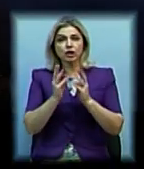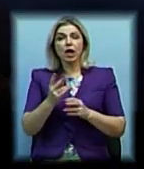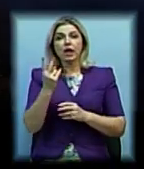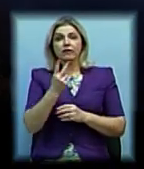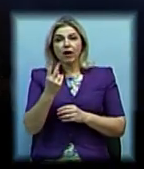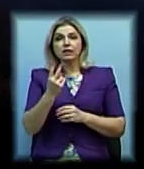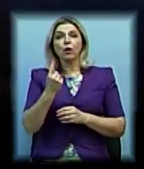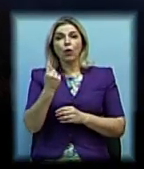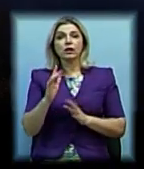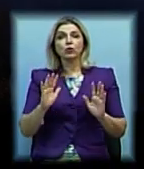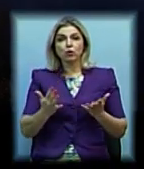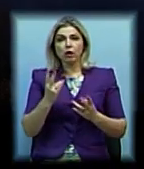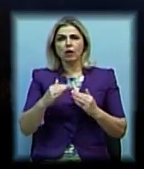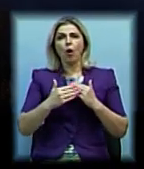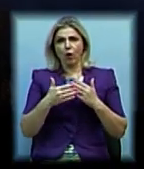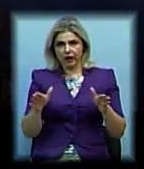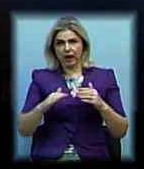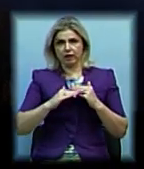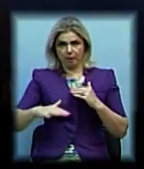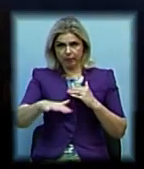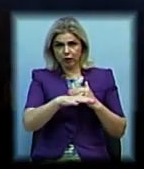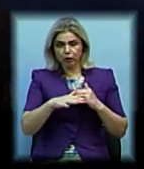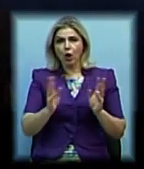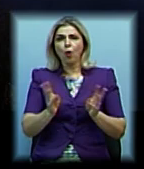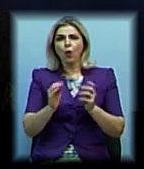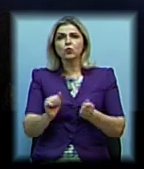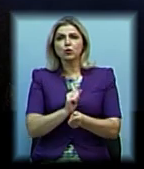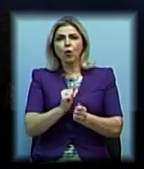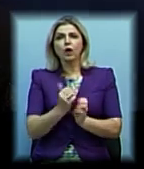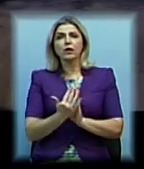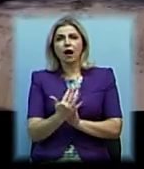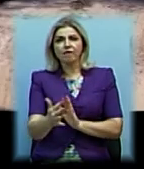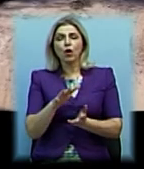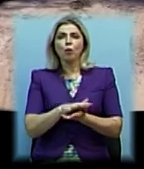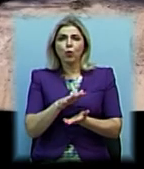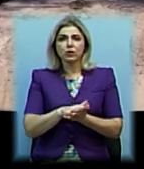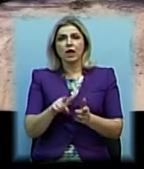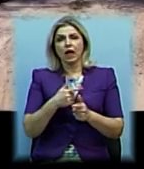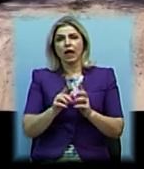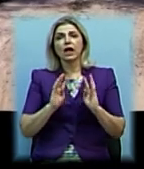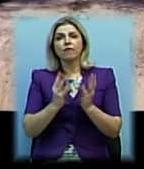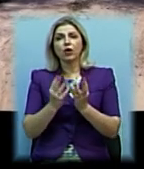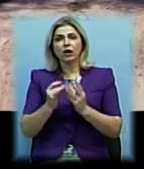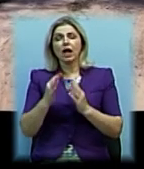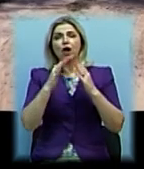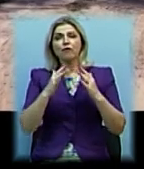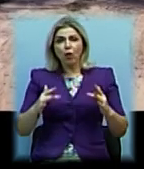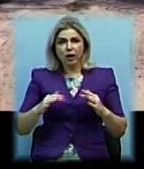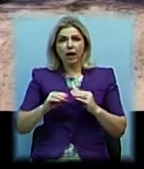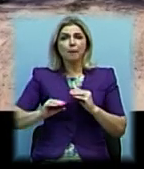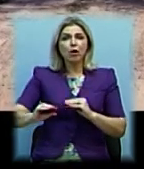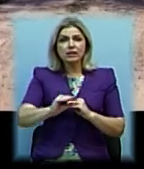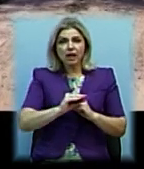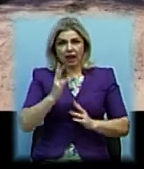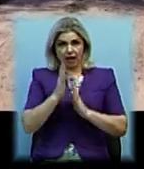21 випадок – пожежі на відкритих територіях. Горіння сухої трави, сміття, чагарників, хвойної підстілки у лісовому